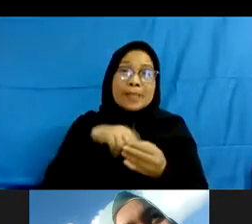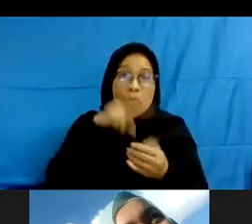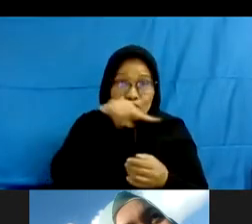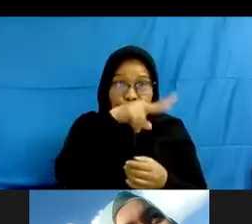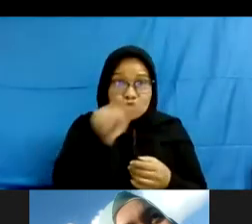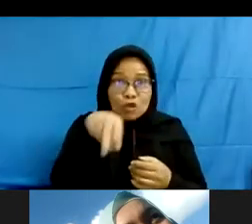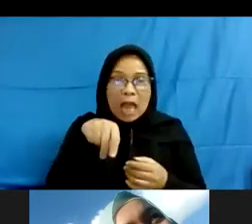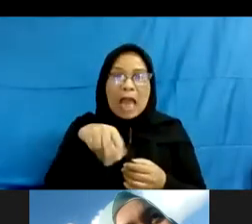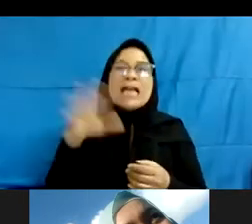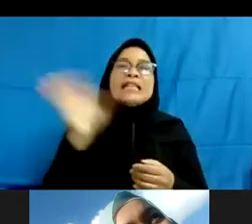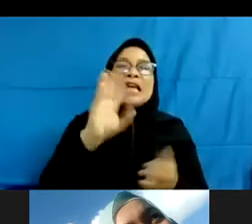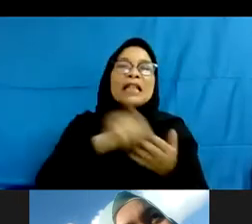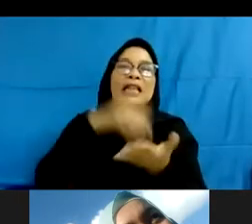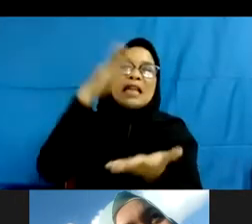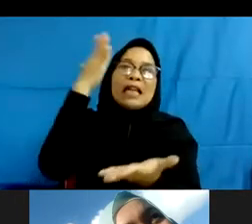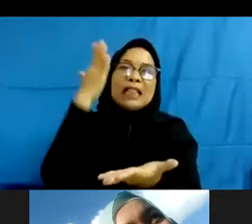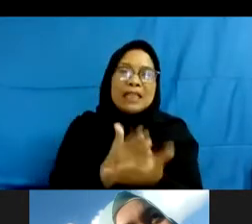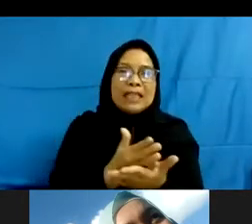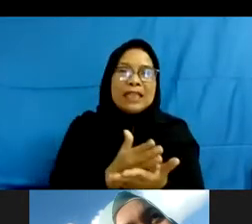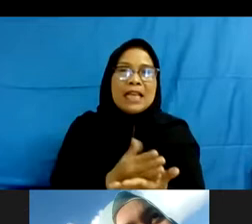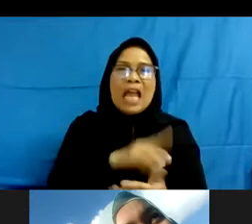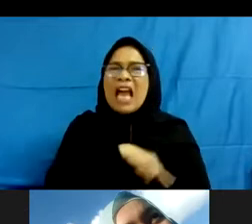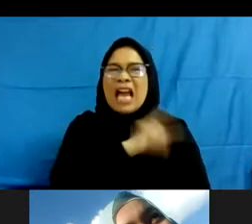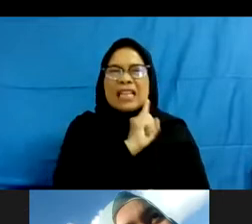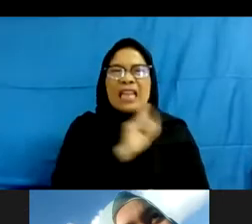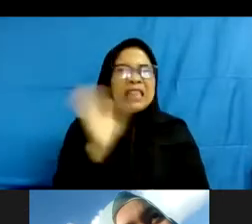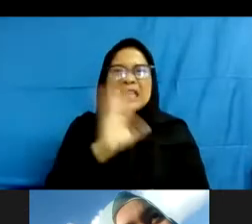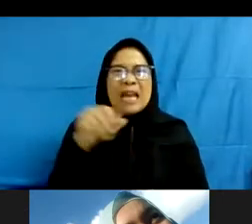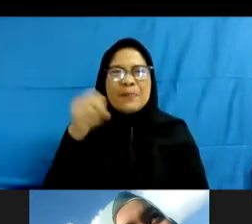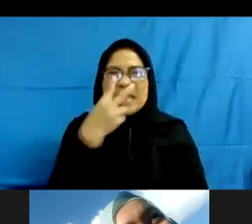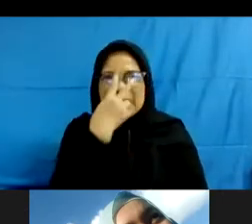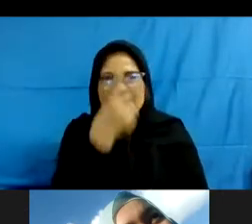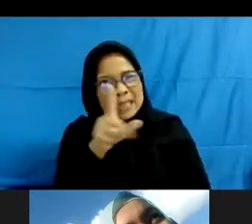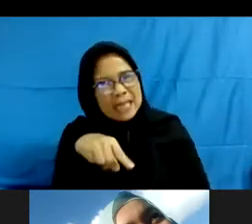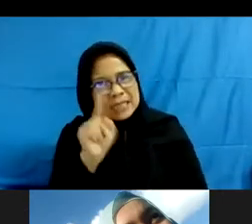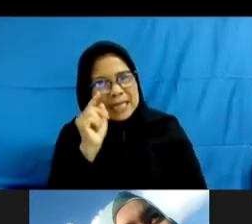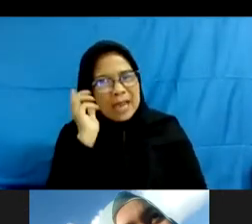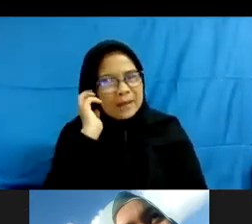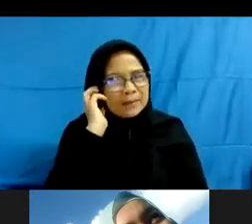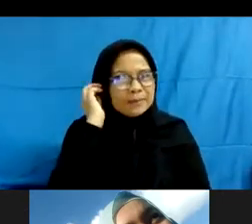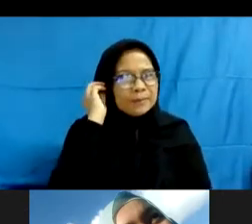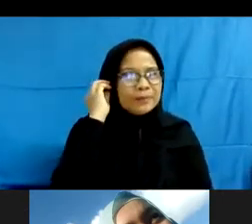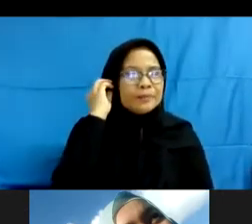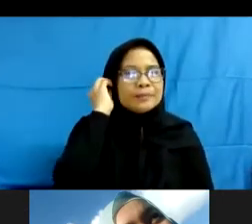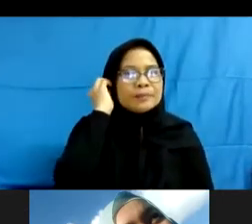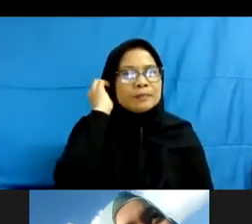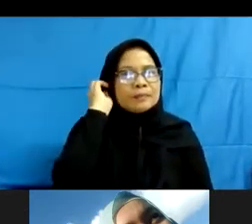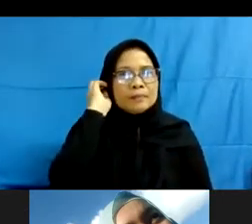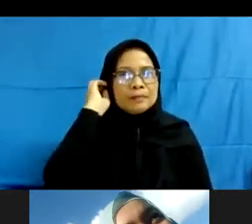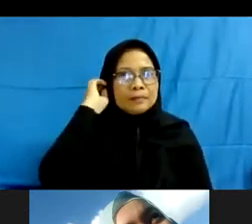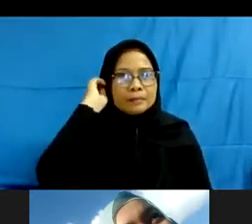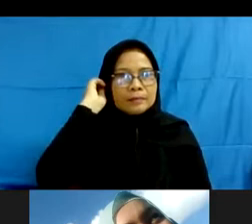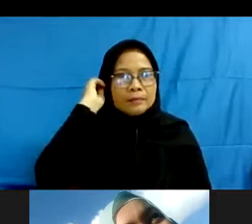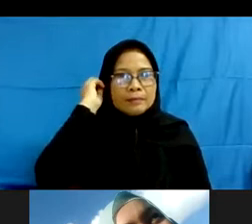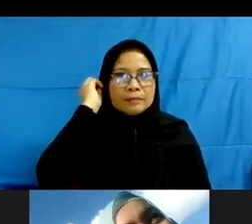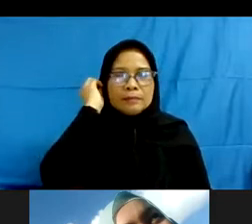jangan terhenti pada itu. Kita tunanetra tuh hanya nggak bisa lihat doang kok, gitu kan. Cuma nggak bisa lihat aja gitu kan. Tapi kita masih bisa hal